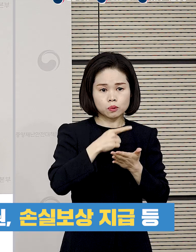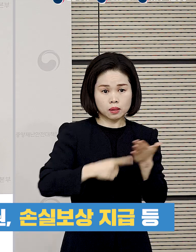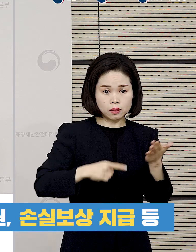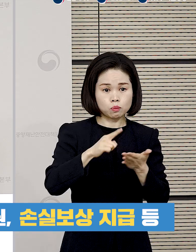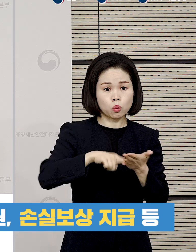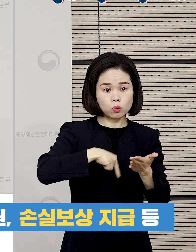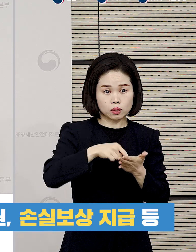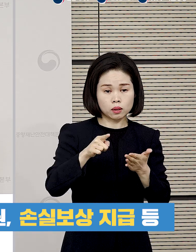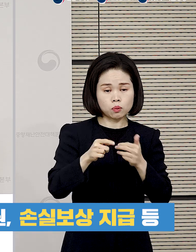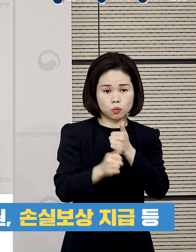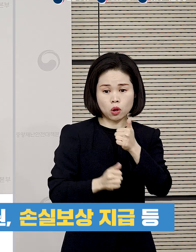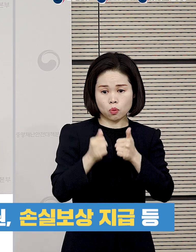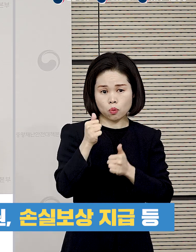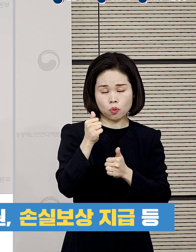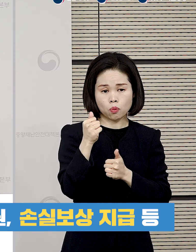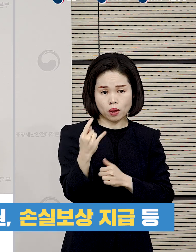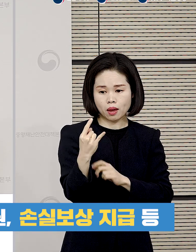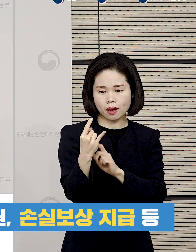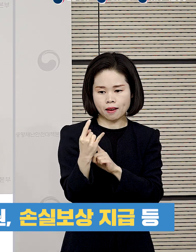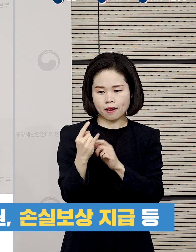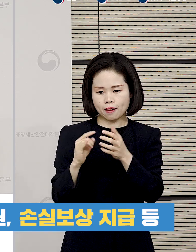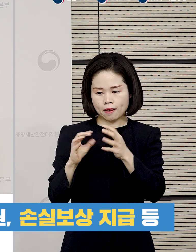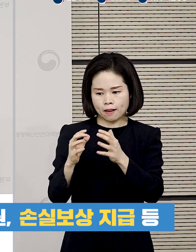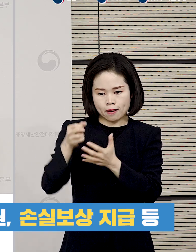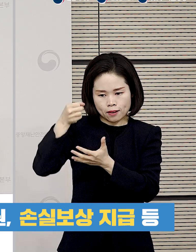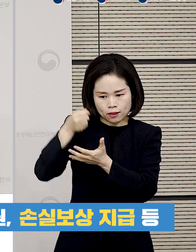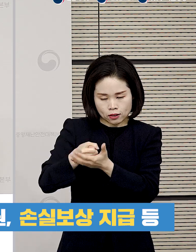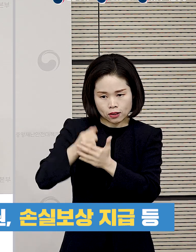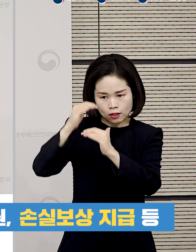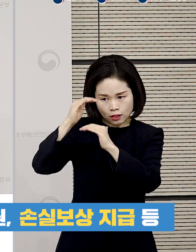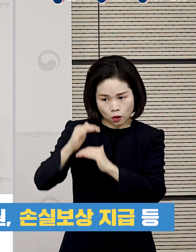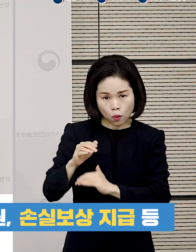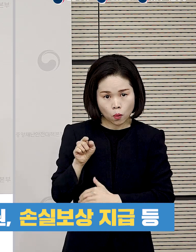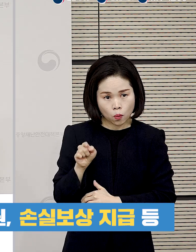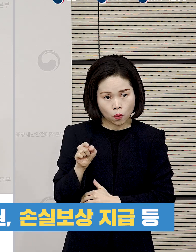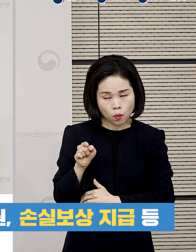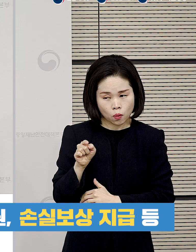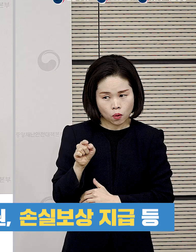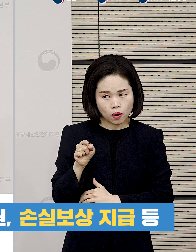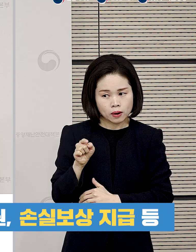손실보상위원회를 통해서 어제 손실보상위원회에서